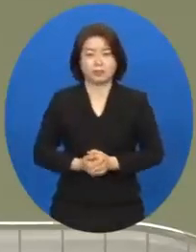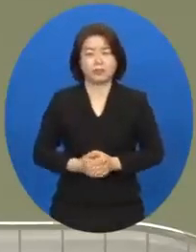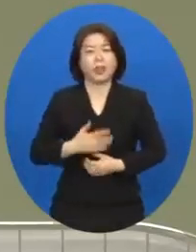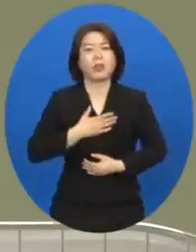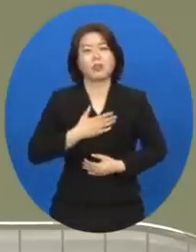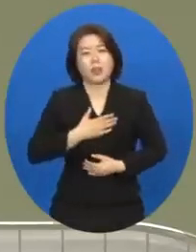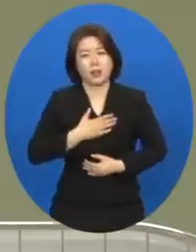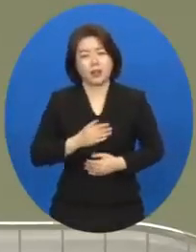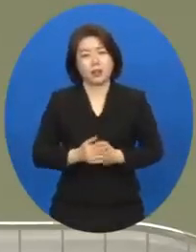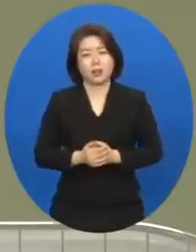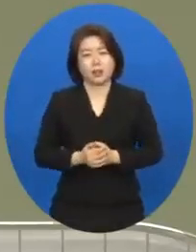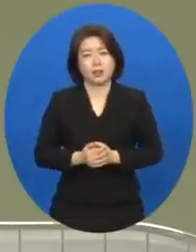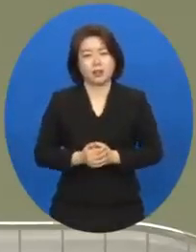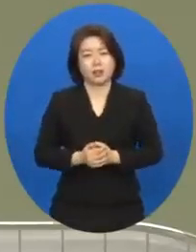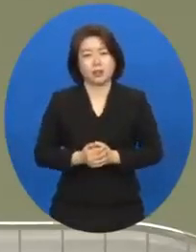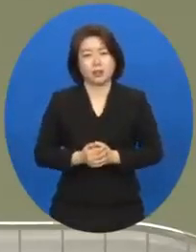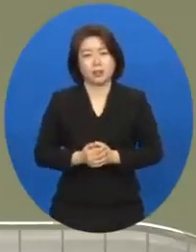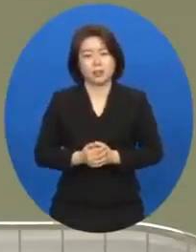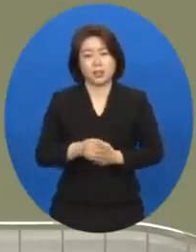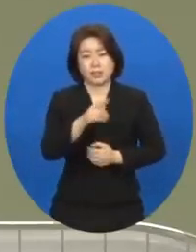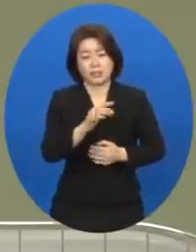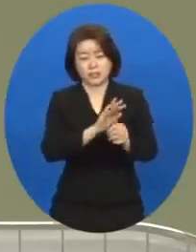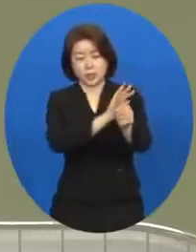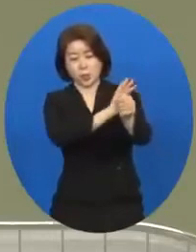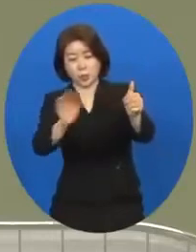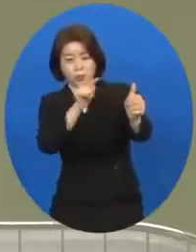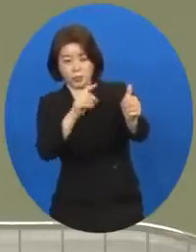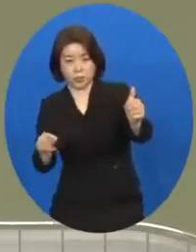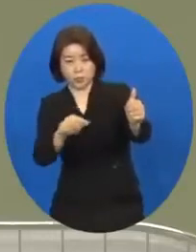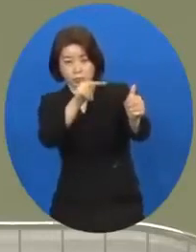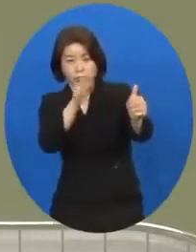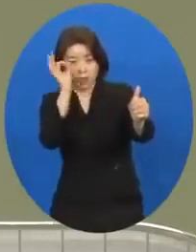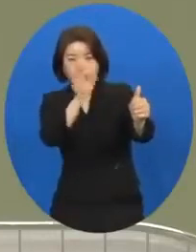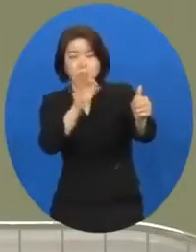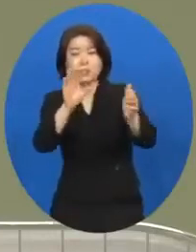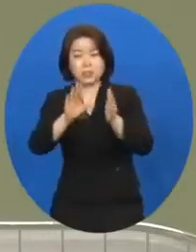내가 그 아돌프 아이만을 보았을 때